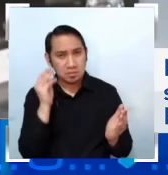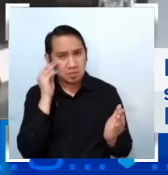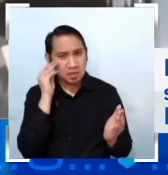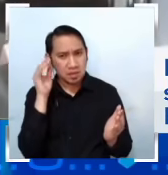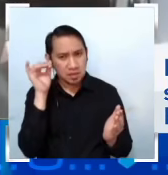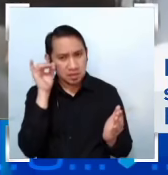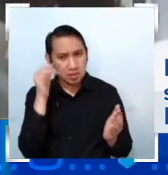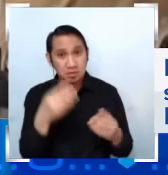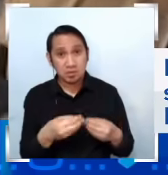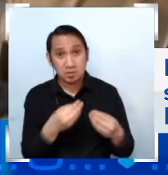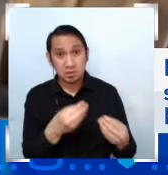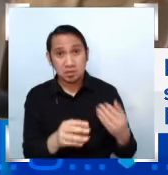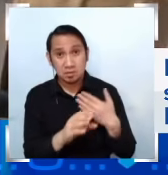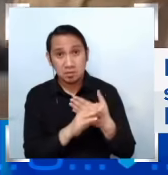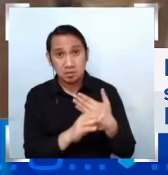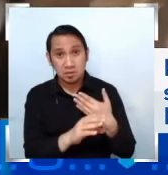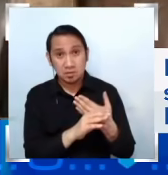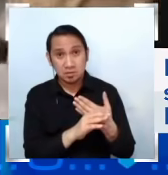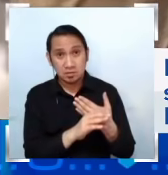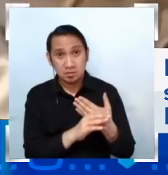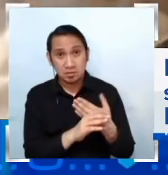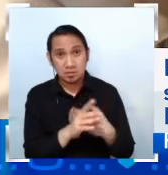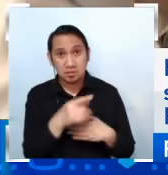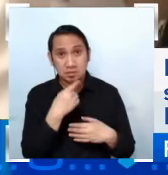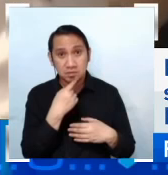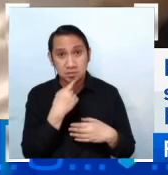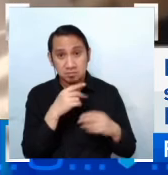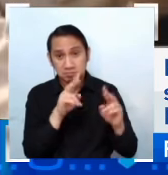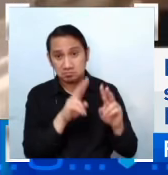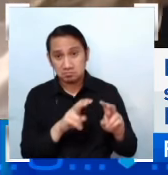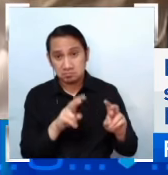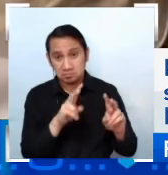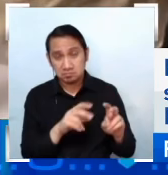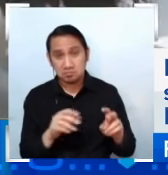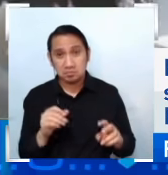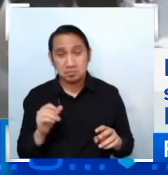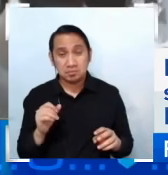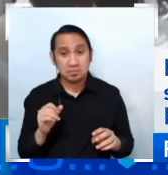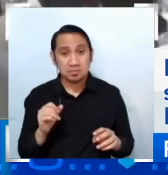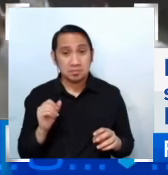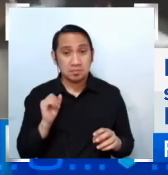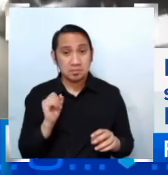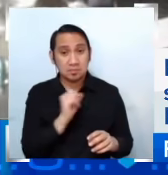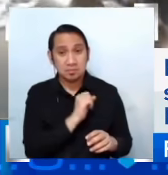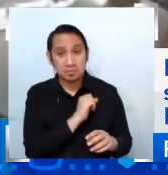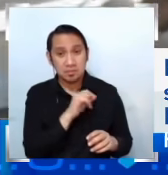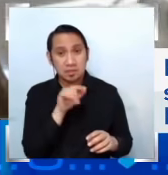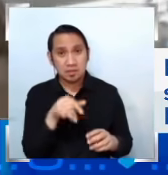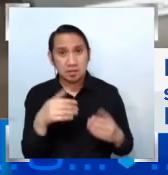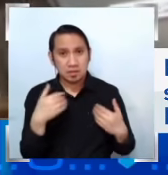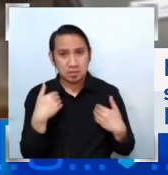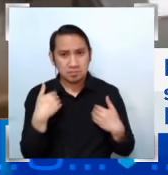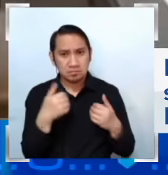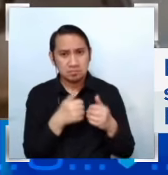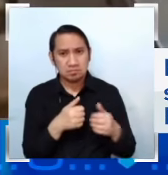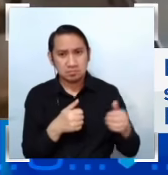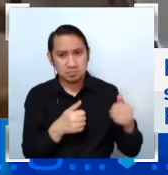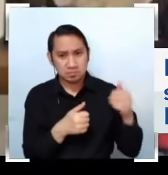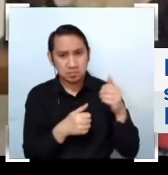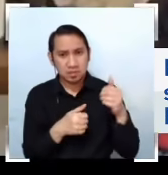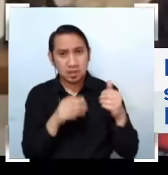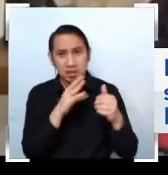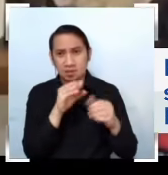Pharmaly Pharmaceuticals. Base raw sa pananaliksik ng Senadora, si Yang ang chairman ng Fullwind Group of Companies Philippines at bahagi nito ang